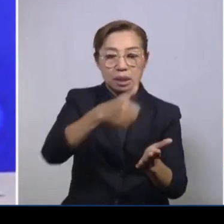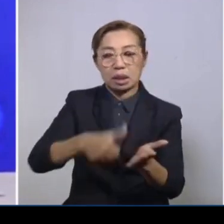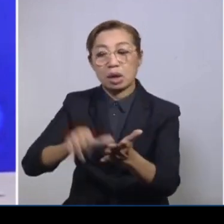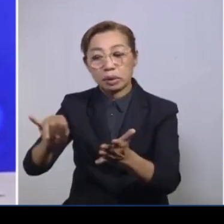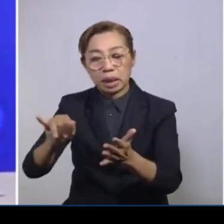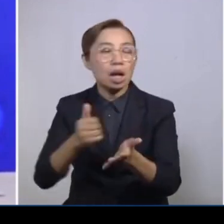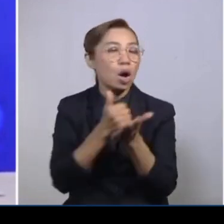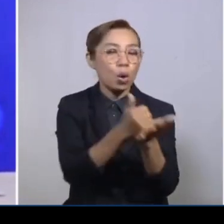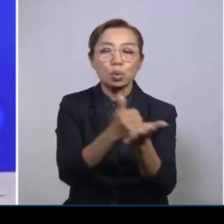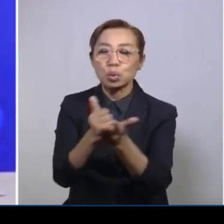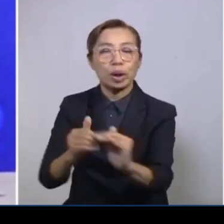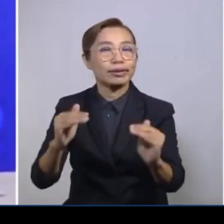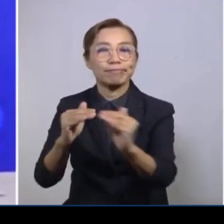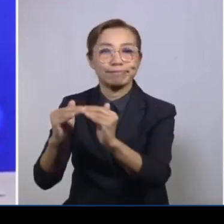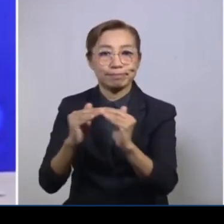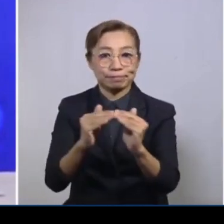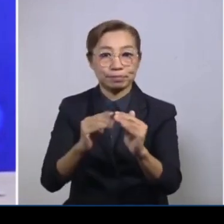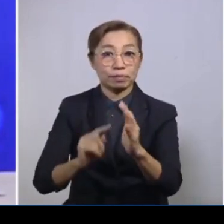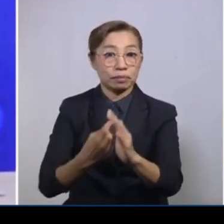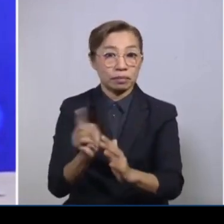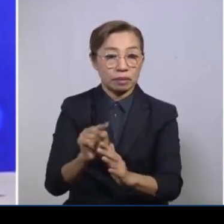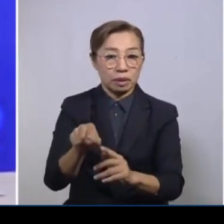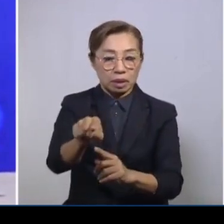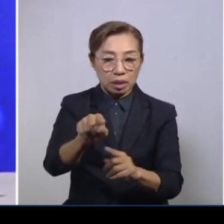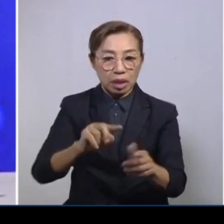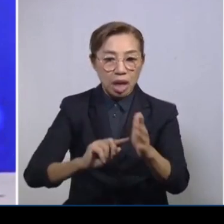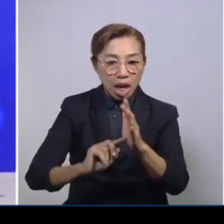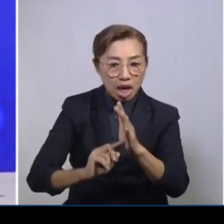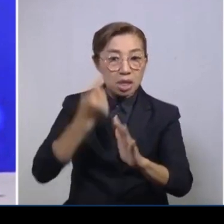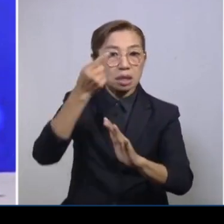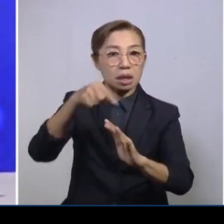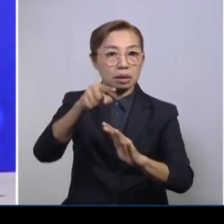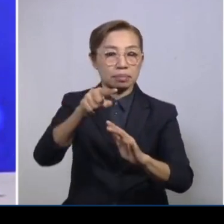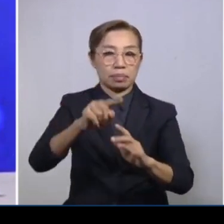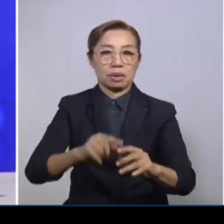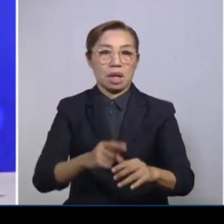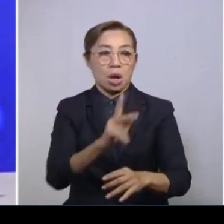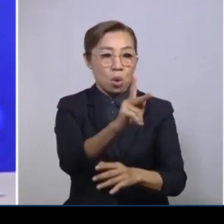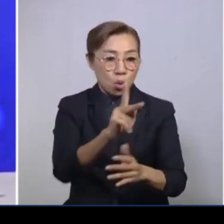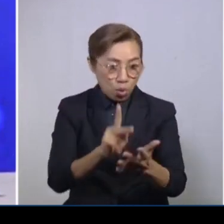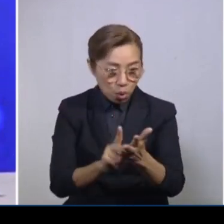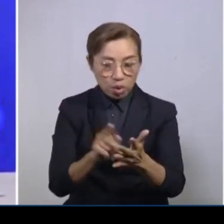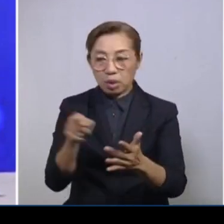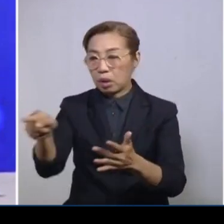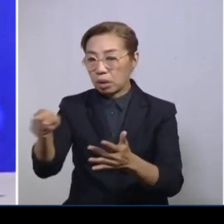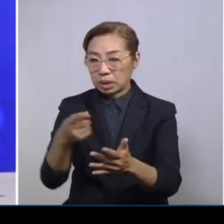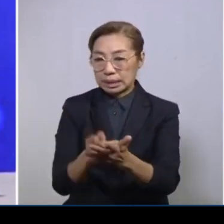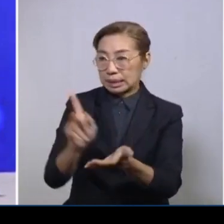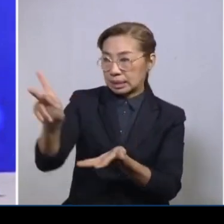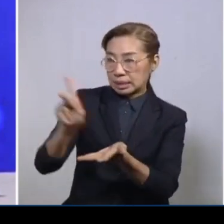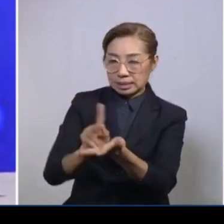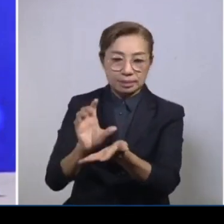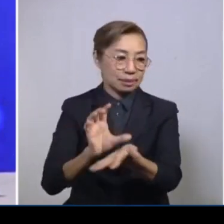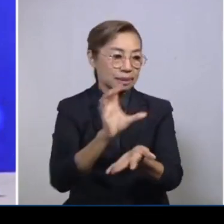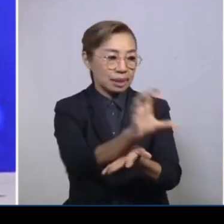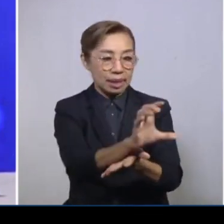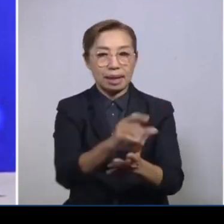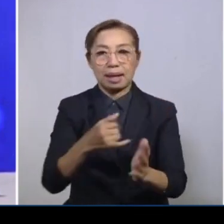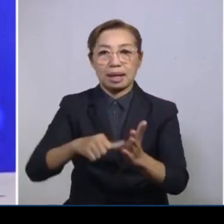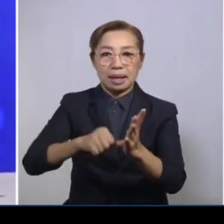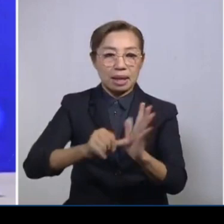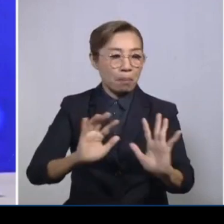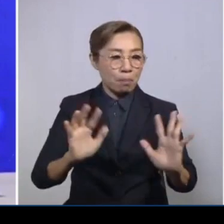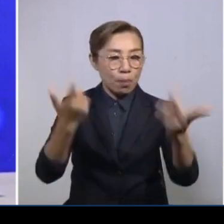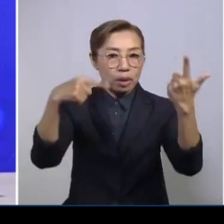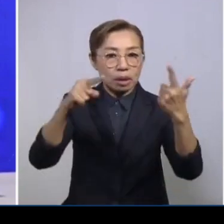รมตั้งแต่ต้นกระบวนการไปจนถึงปิดหนี้การทำสัญญาที่หลายครั้ง